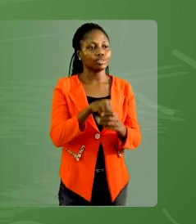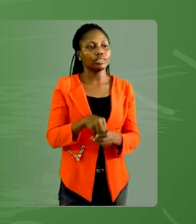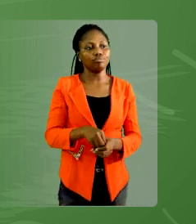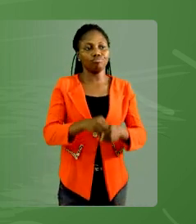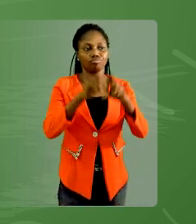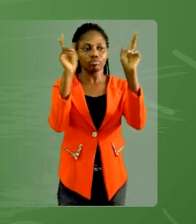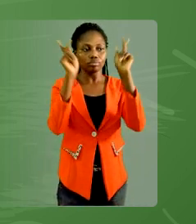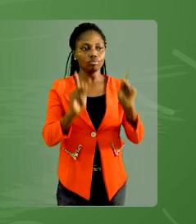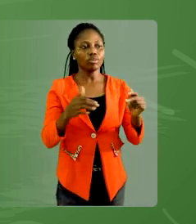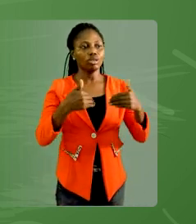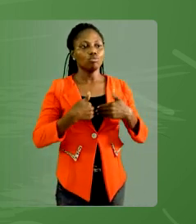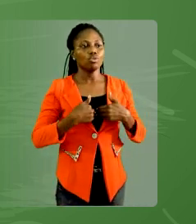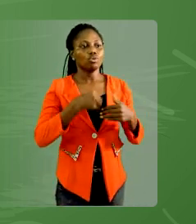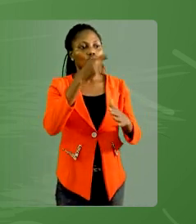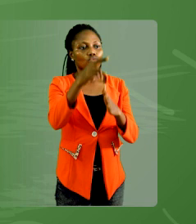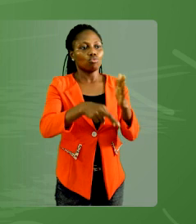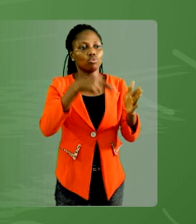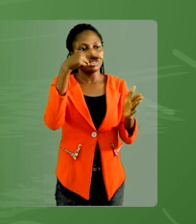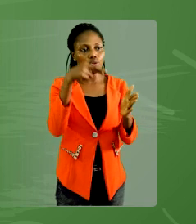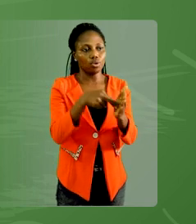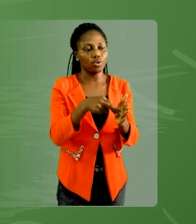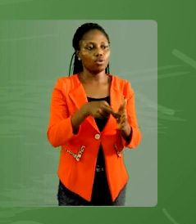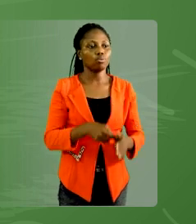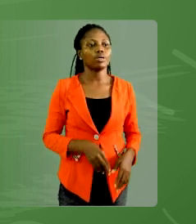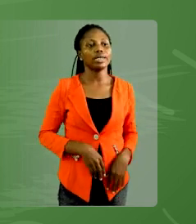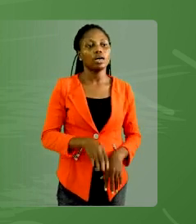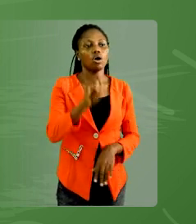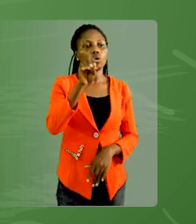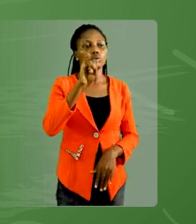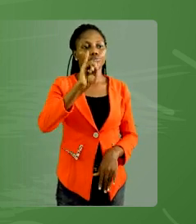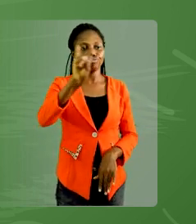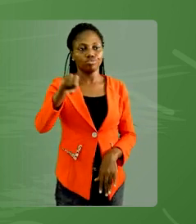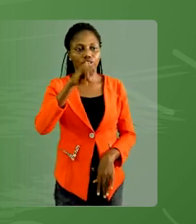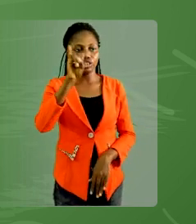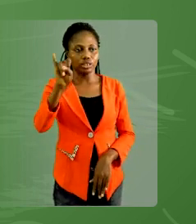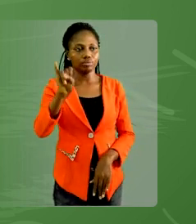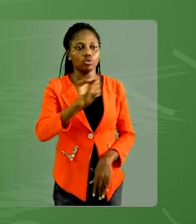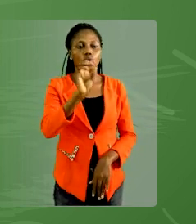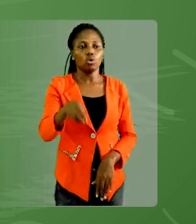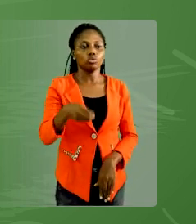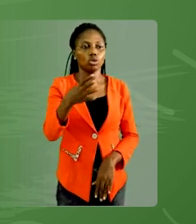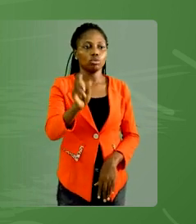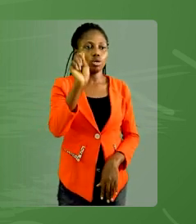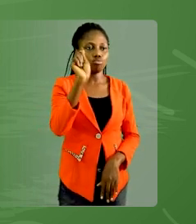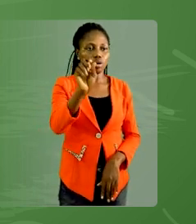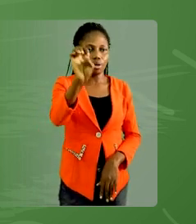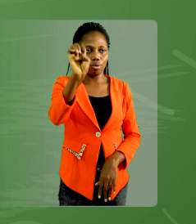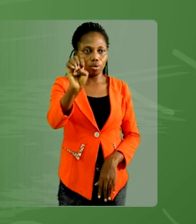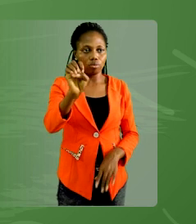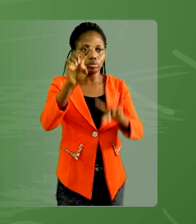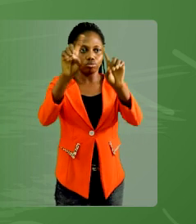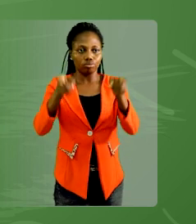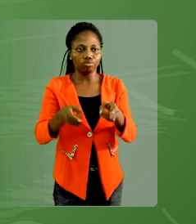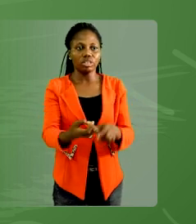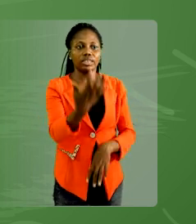Exercice de fixation. Dans le plan muni du repère OIJ, on donne les points E de